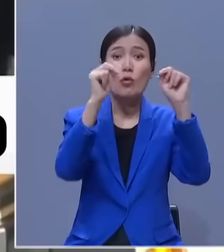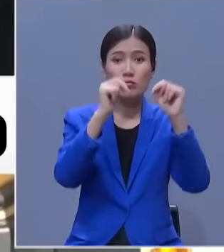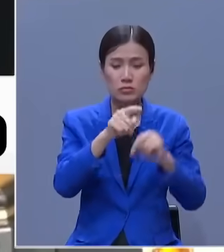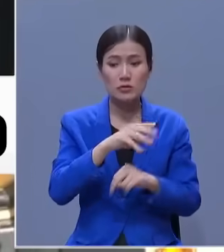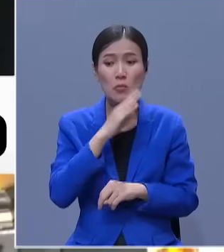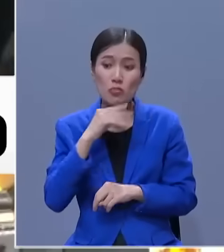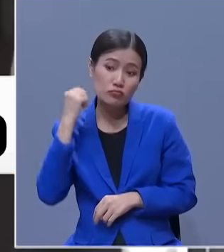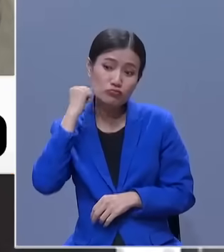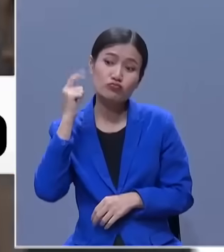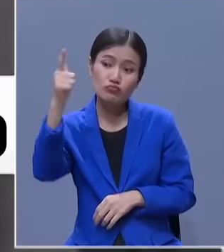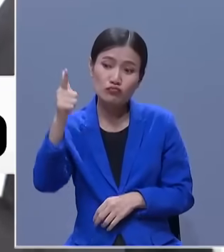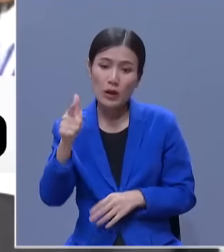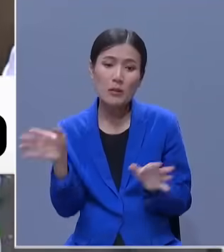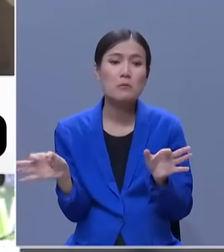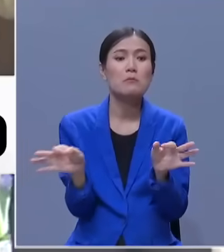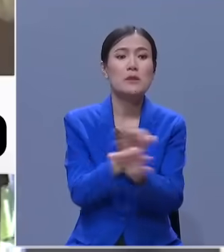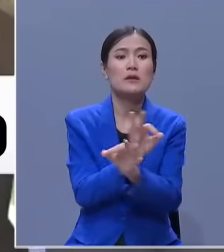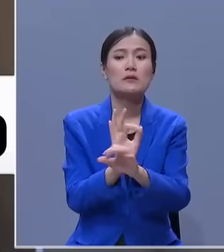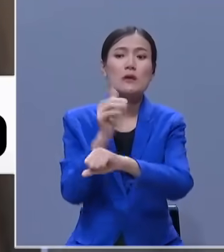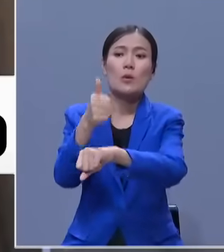ได้เหมือนกันเอาลองฟังดูค่ะ ครับ